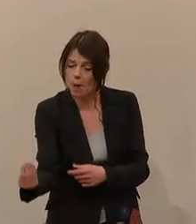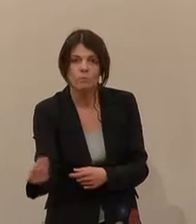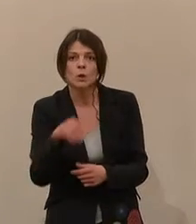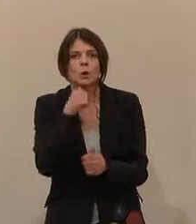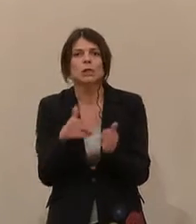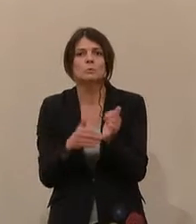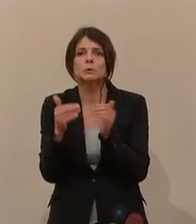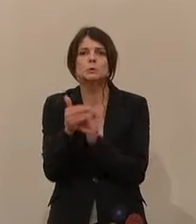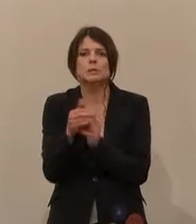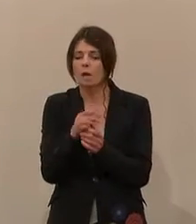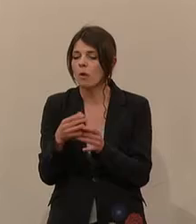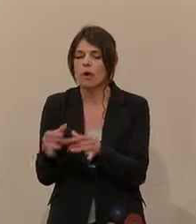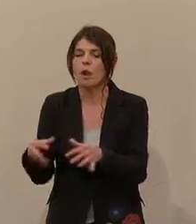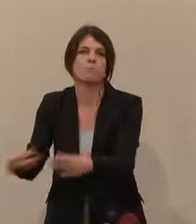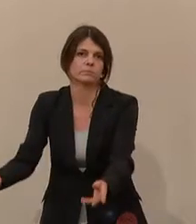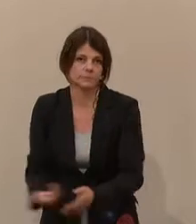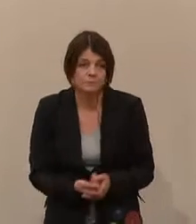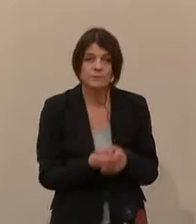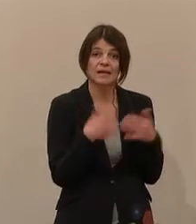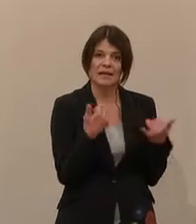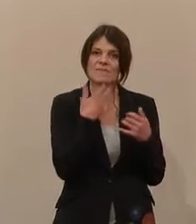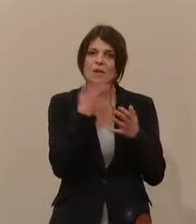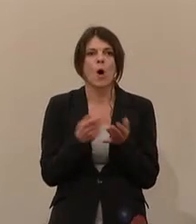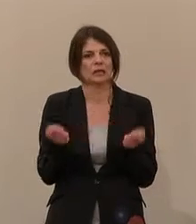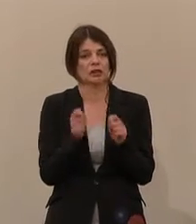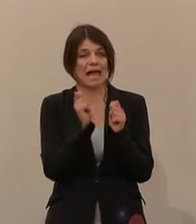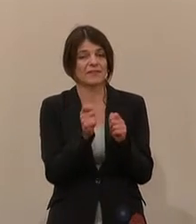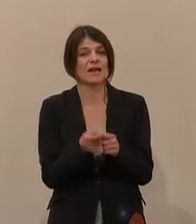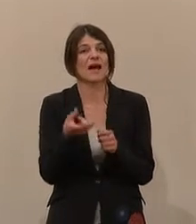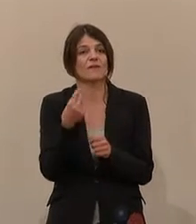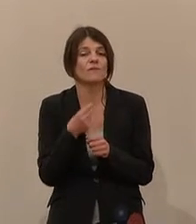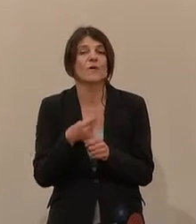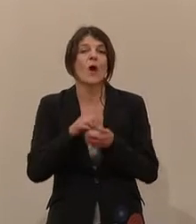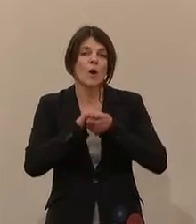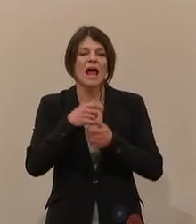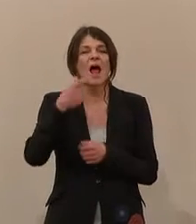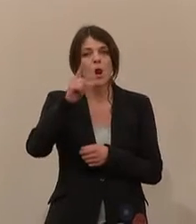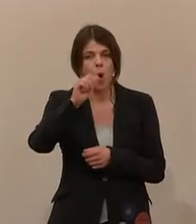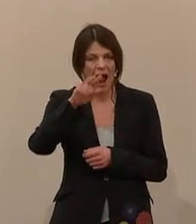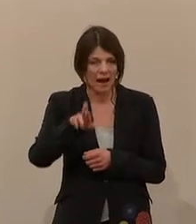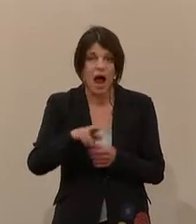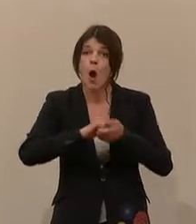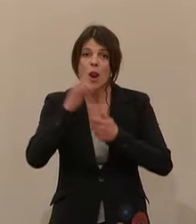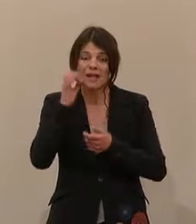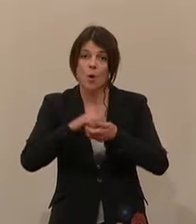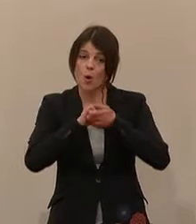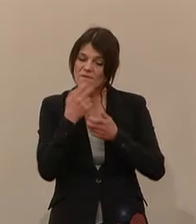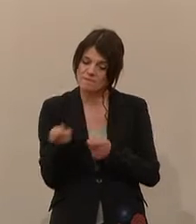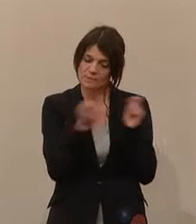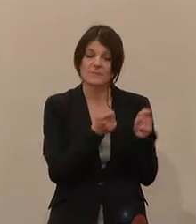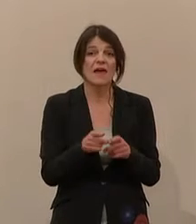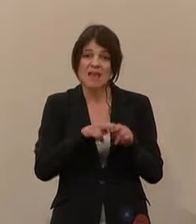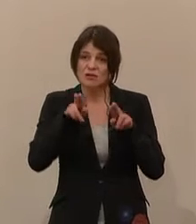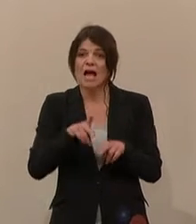System verloren geht. Abschließend möchte ich noch den Entschließungsantrag der Gerald Lohrer Kolleginnen und Kollegen einbringen. Der Nationalrat